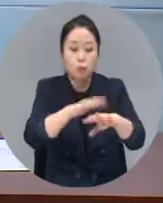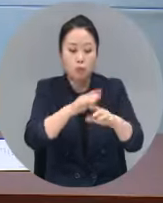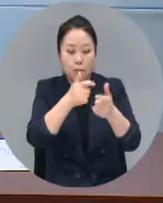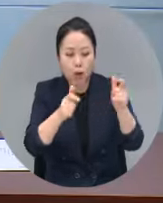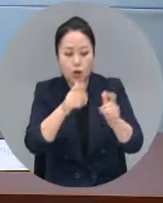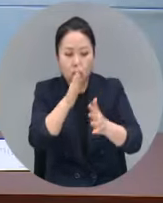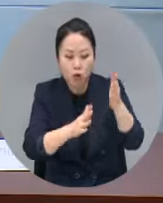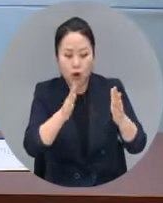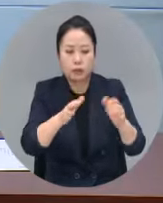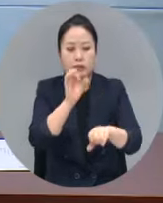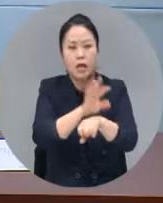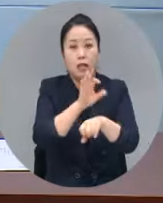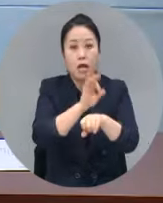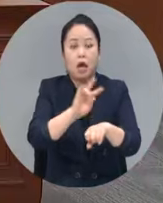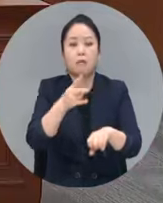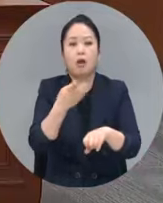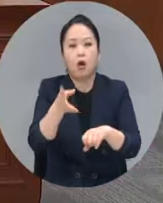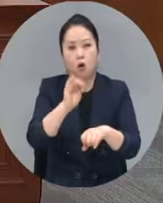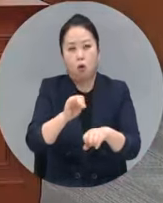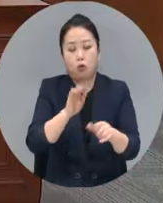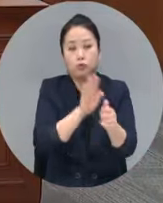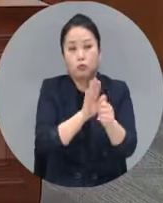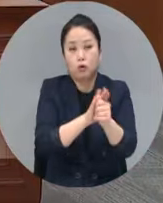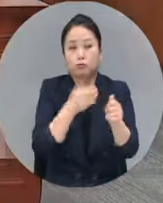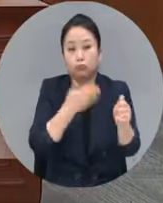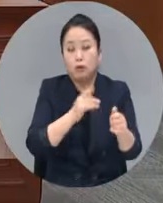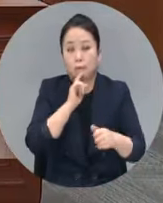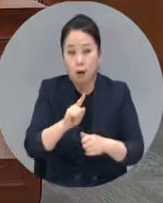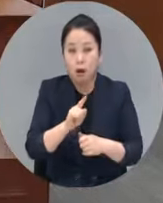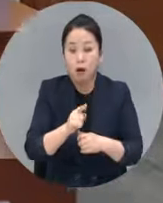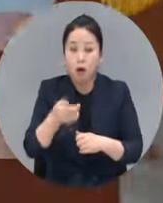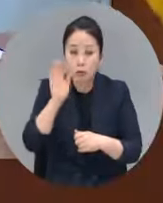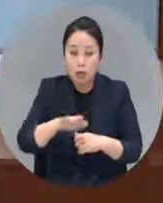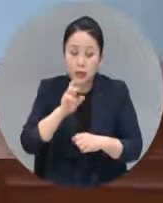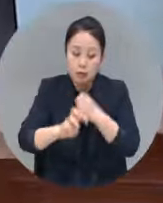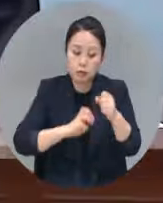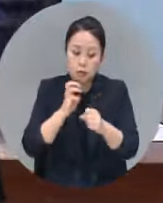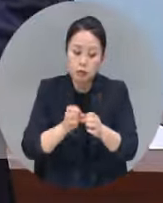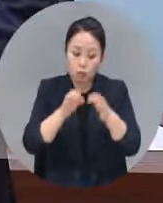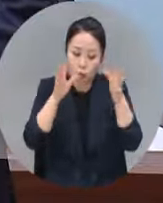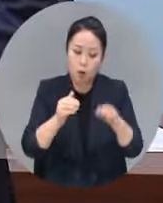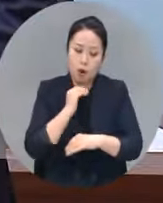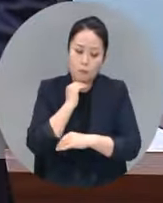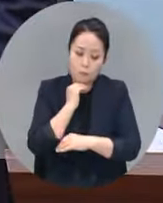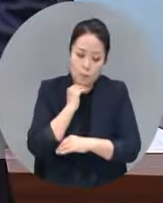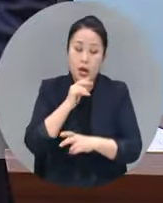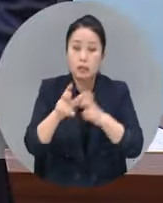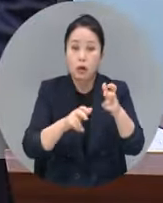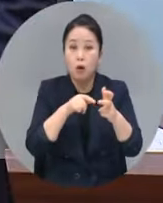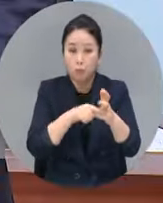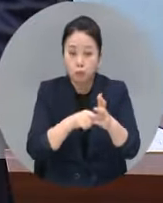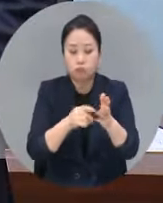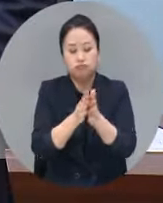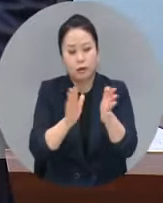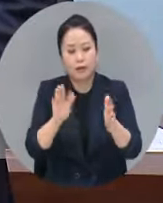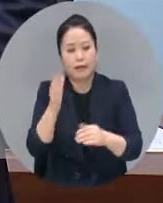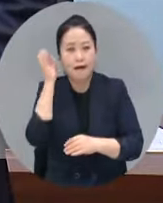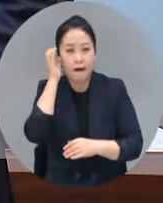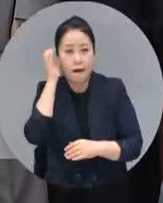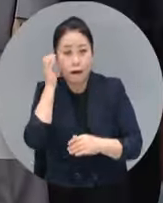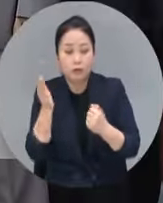내용입니다. 안전하고 깨끗한 식수 공급이라는 30년 묵은 부산시 수건 사업에 물꼬를 트게 됐다는 기대감에